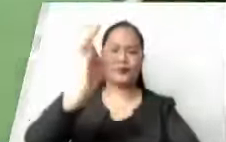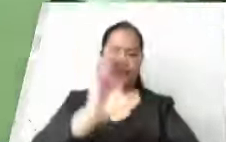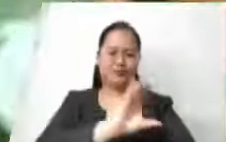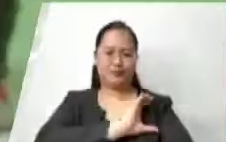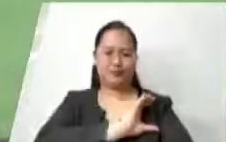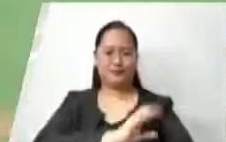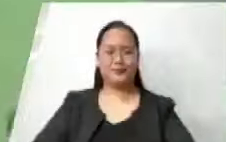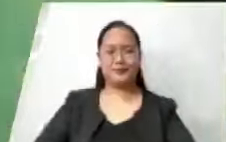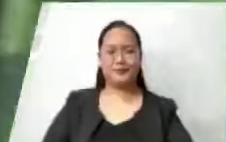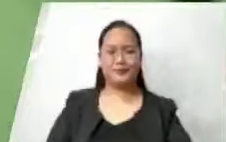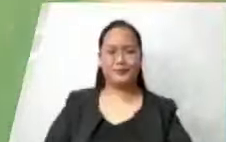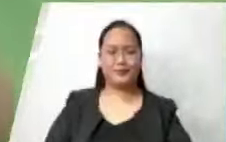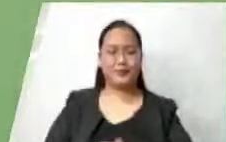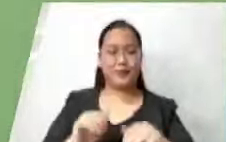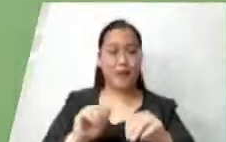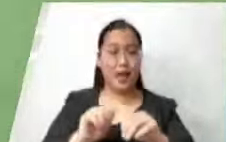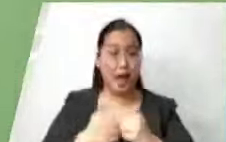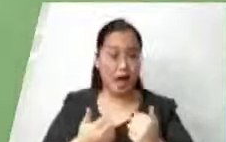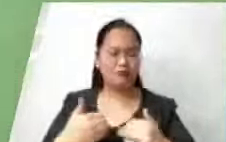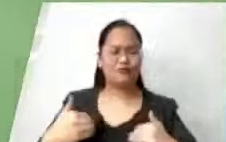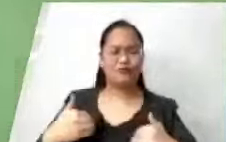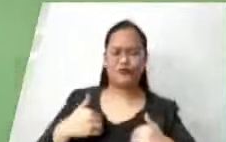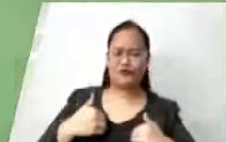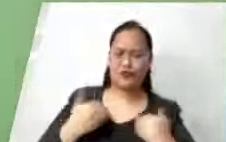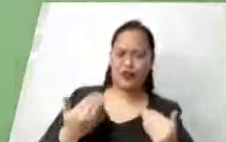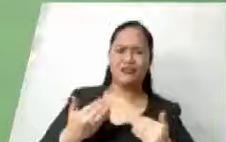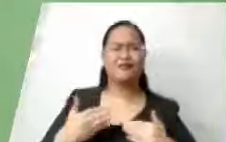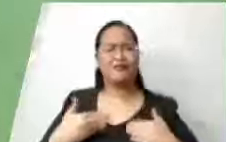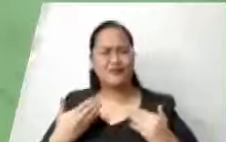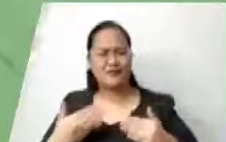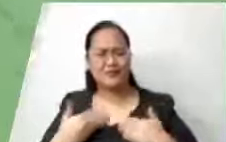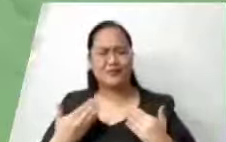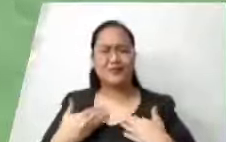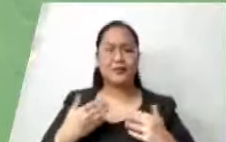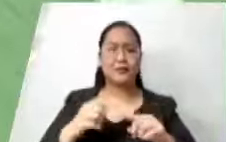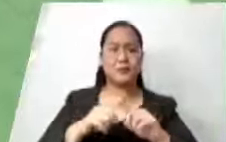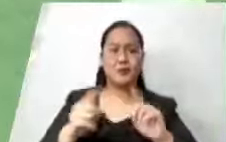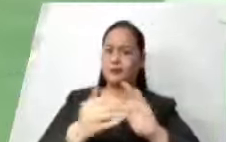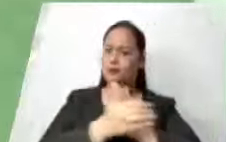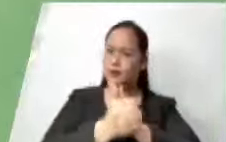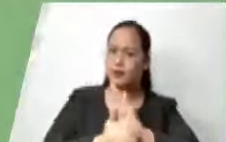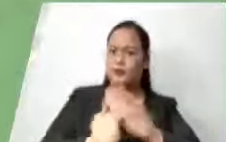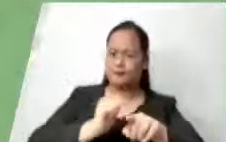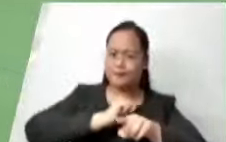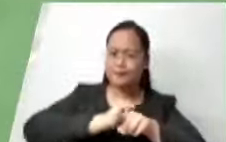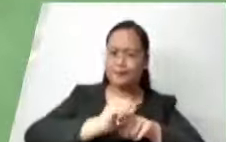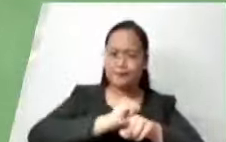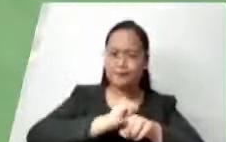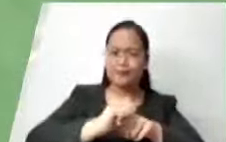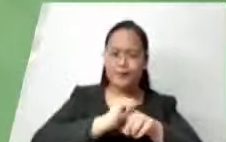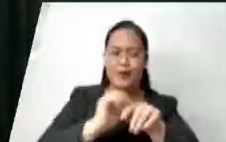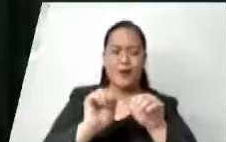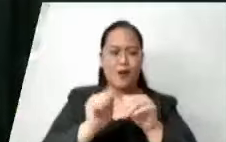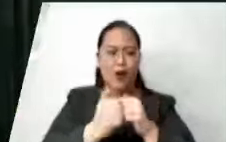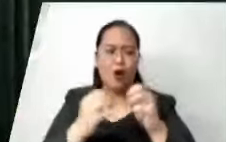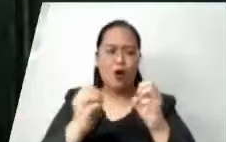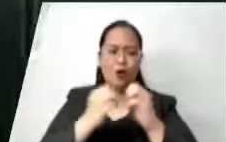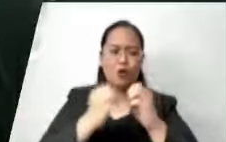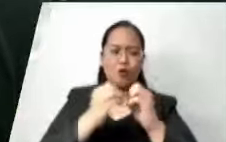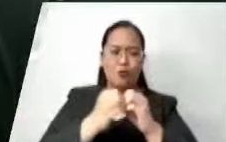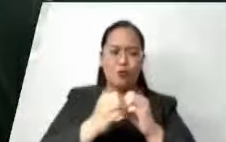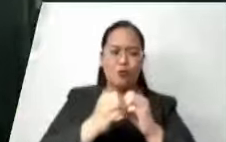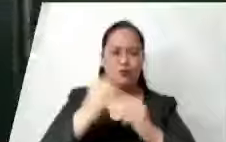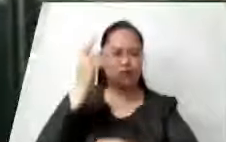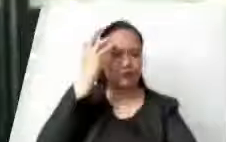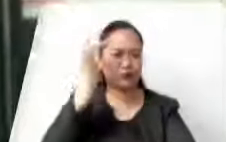Sa paraang masaya, pero batak na batak dahil ensayo ito para masukat ang kanilang talas at lakas sa larangan